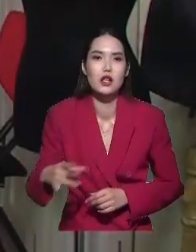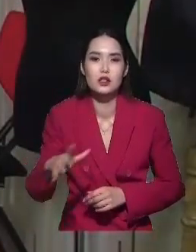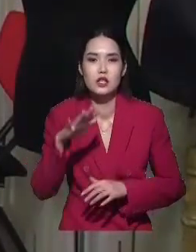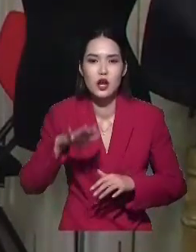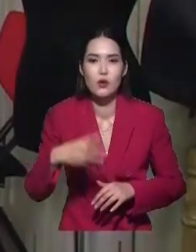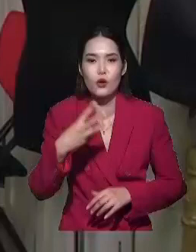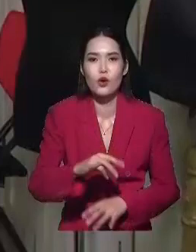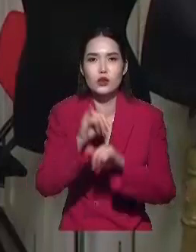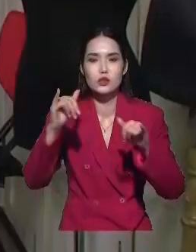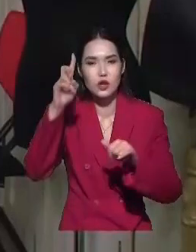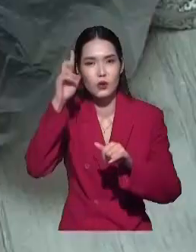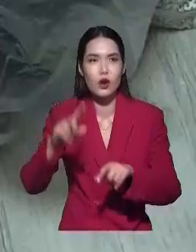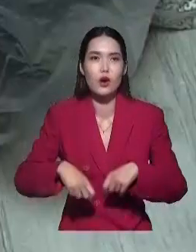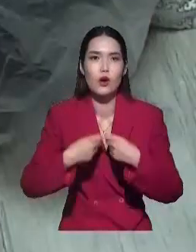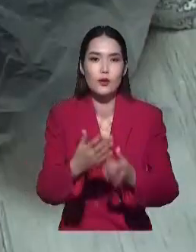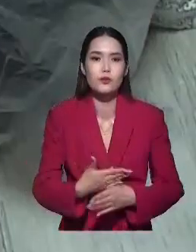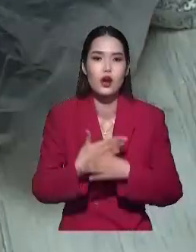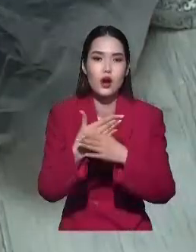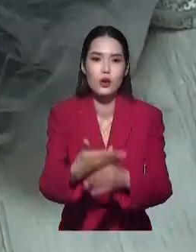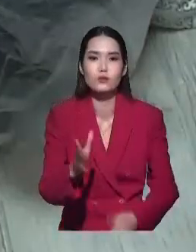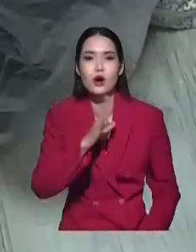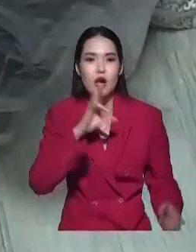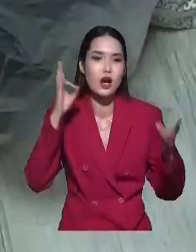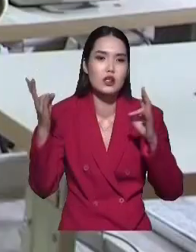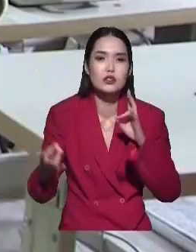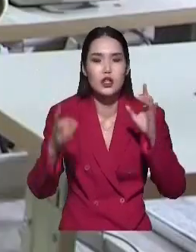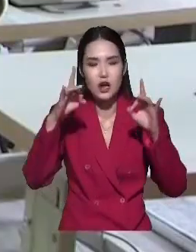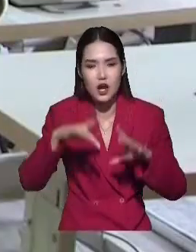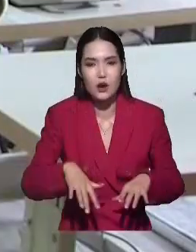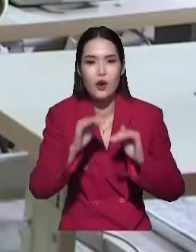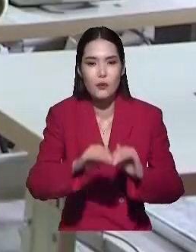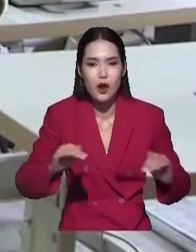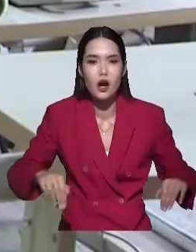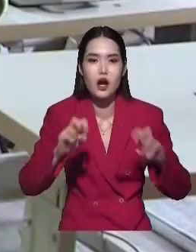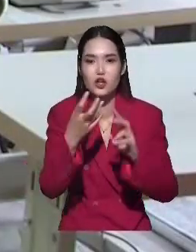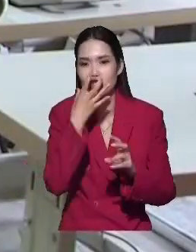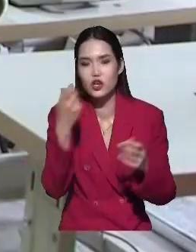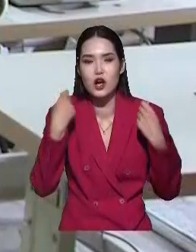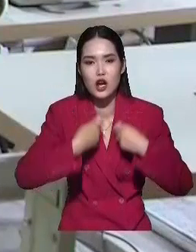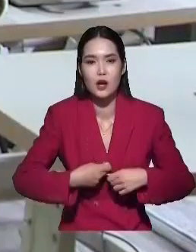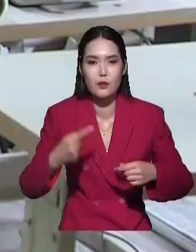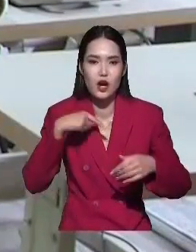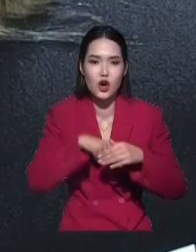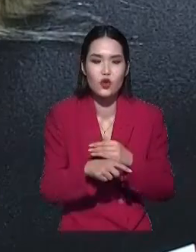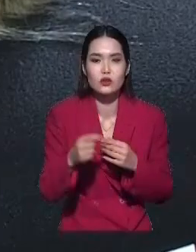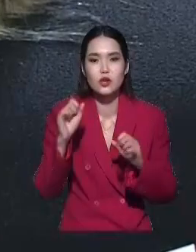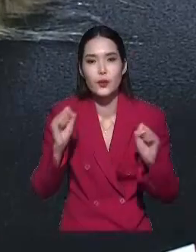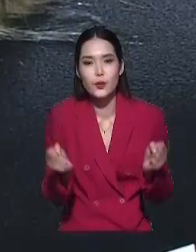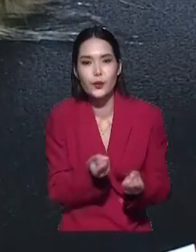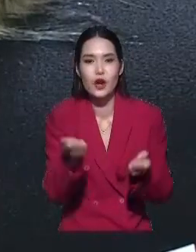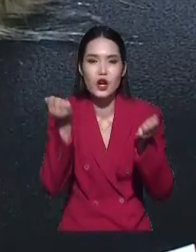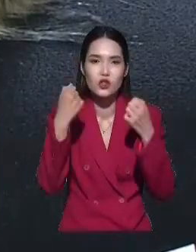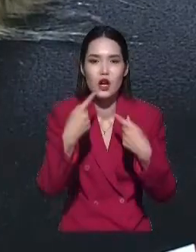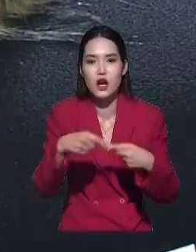астам гуманитарлық көмек жіберген. Шырылдаған халық еріктілерден балаларға арналған жылы киімдерді, іш киімдер мен төсек жабдықтарын,